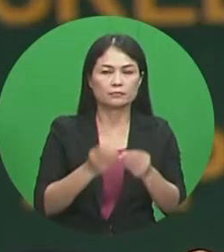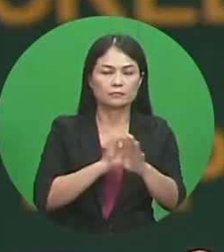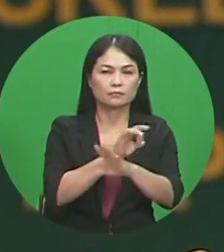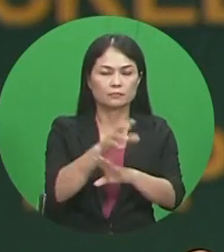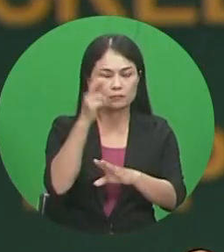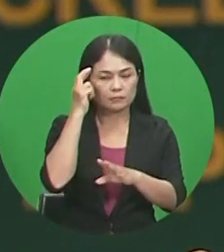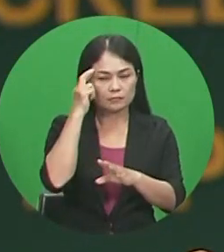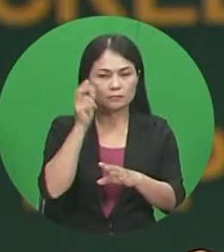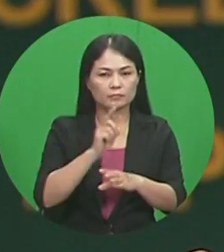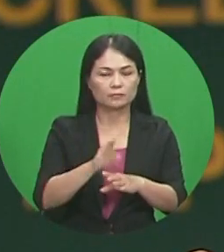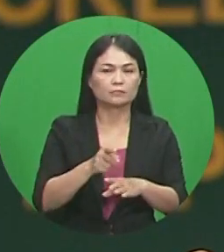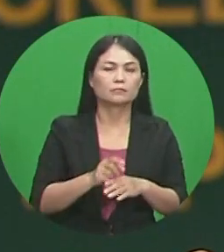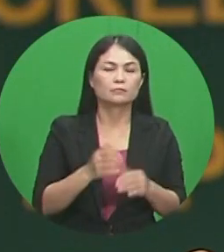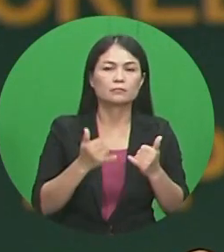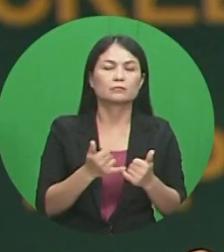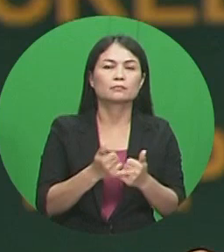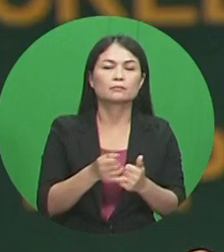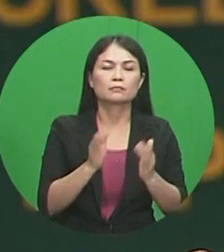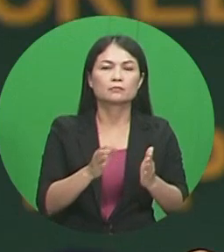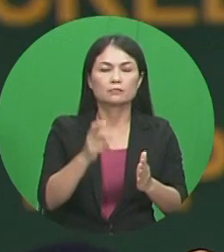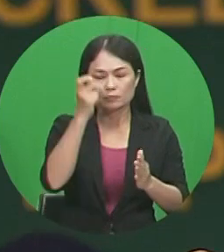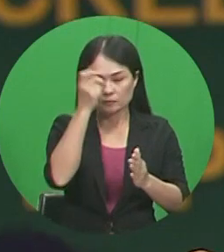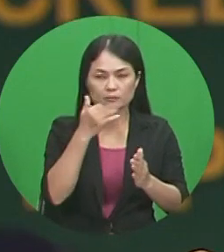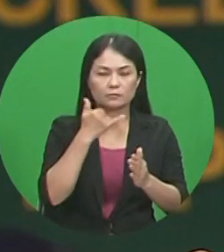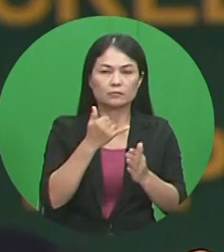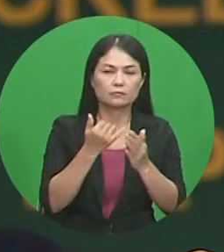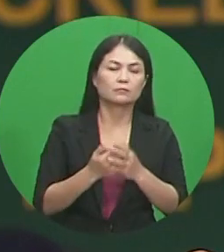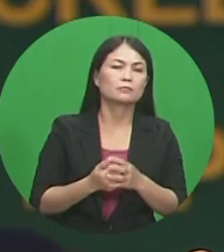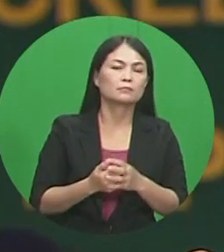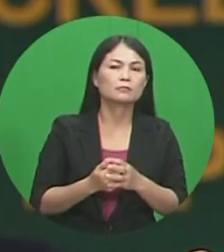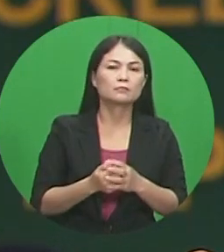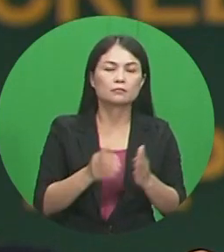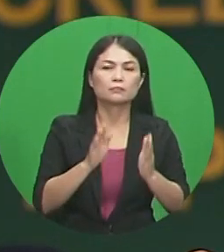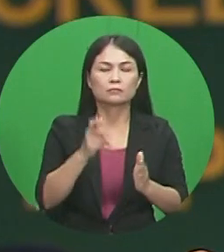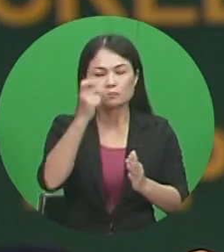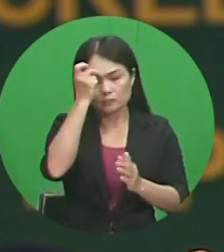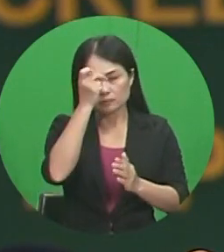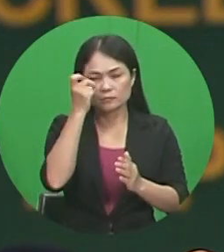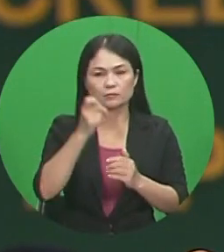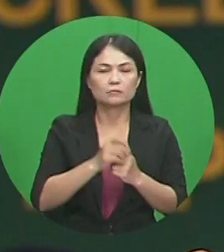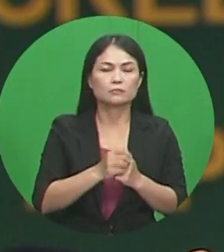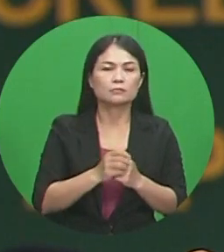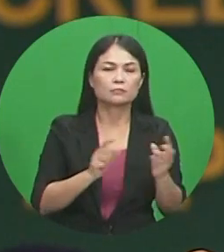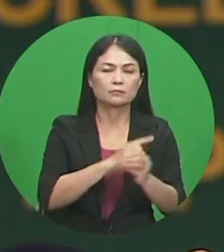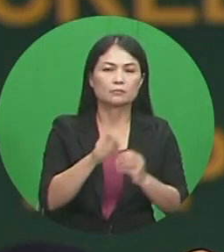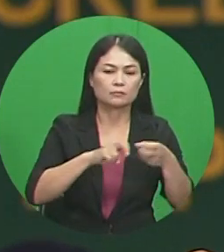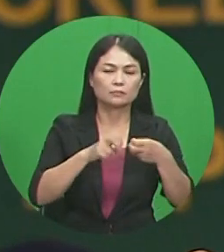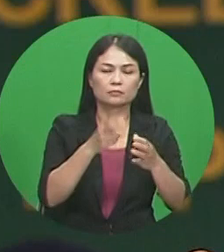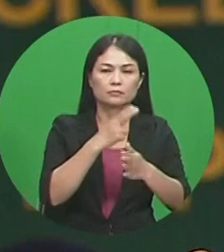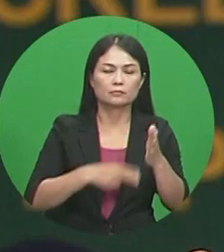កគេថាអ្នកបានគិតខុសហើយអ្នកគិតអំពីបញ្ហា